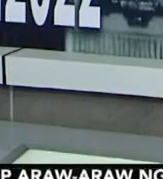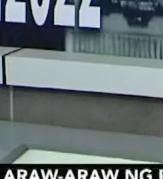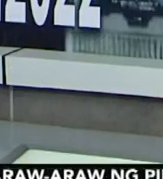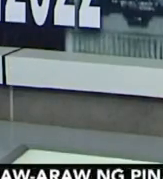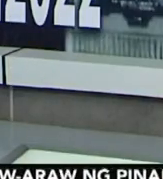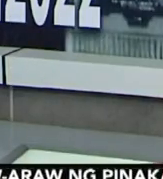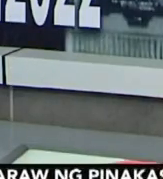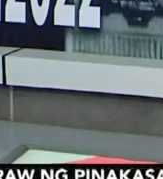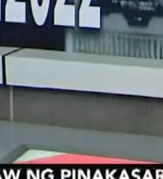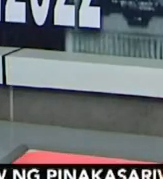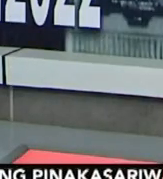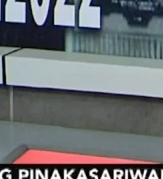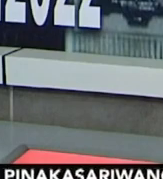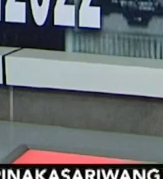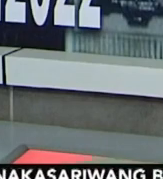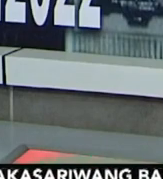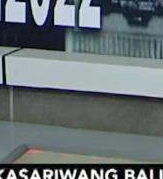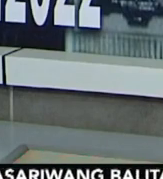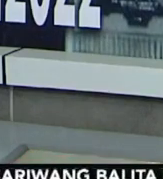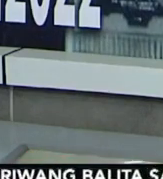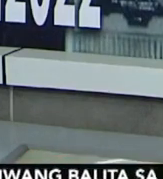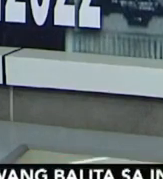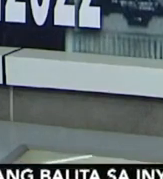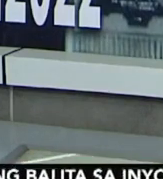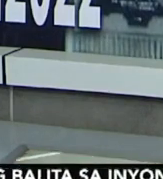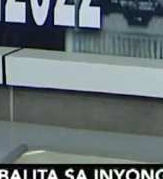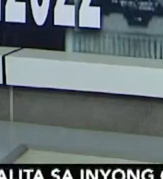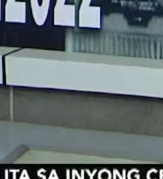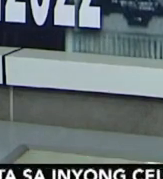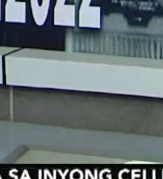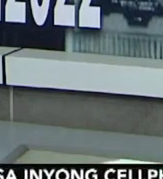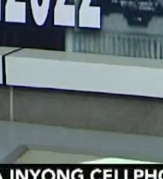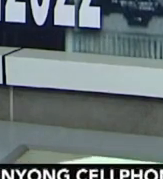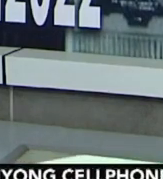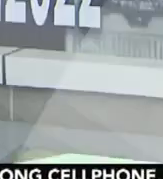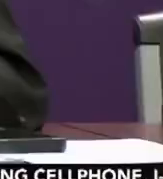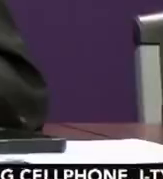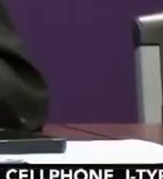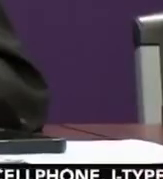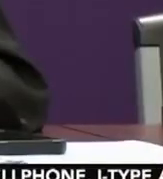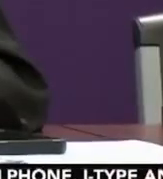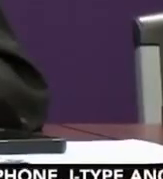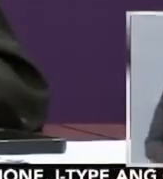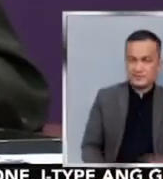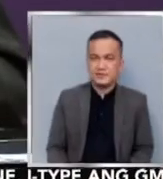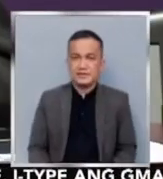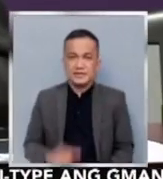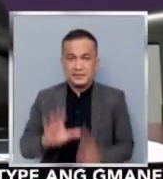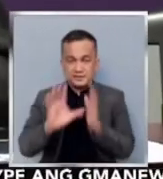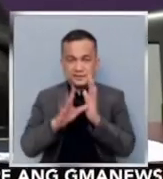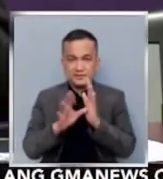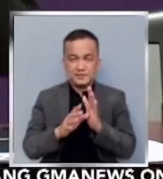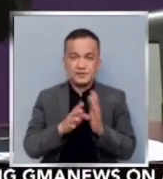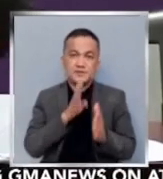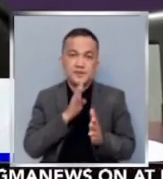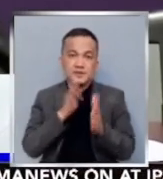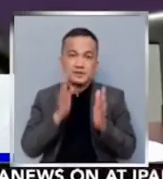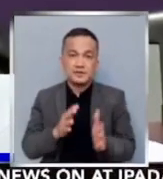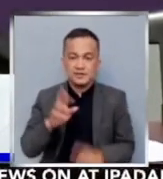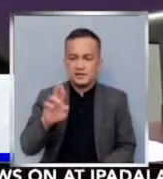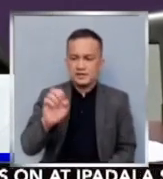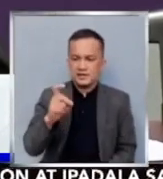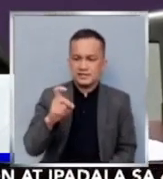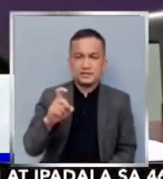Guanzon matapos mag-resign ang mga naunang nominee nito. Ayon kay Comelec Acting Spokesperson Rex